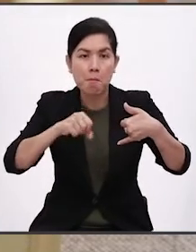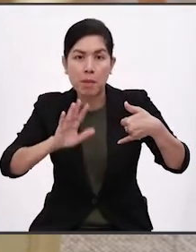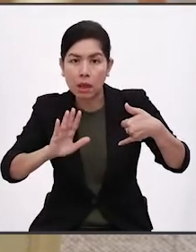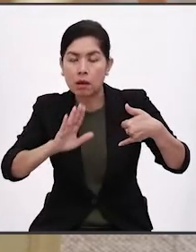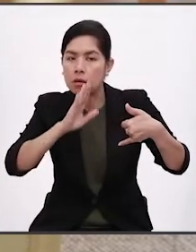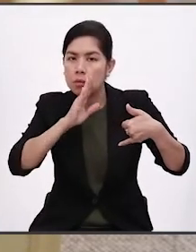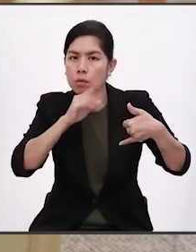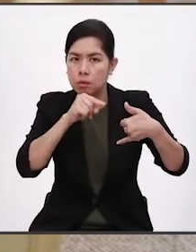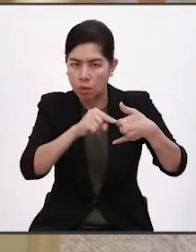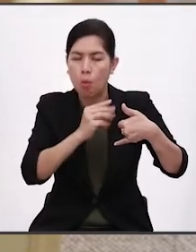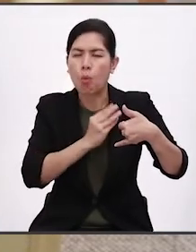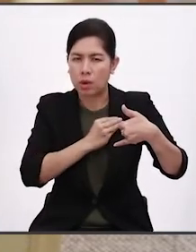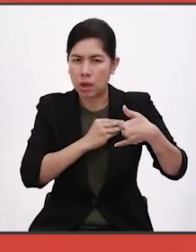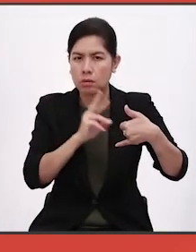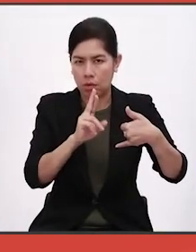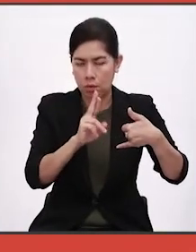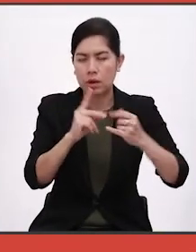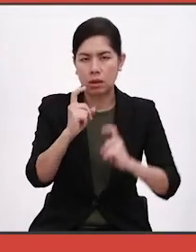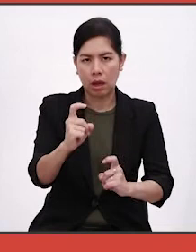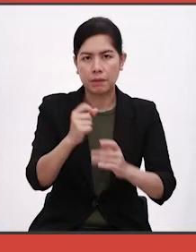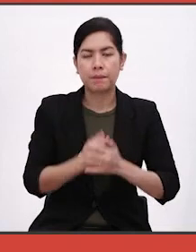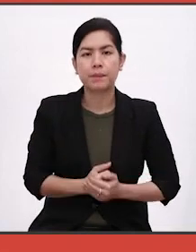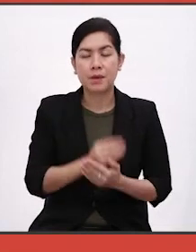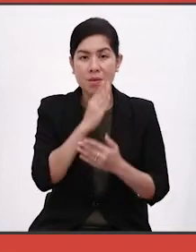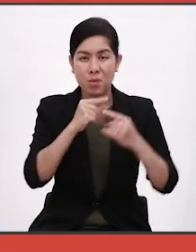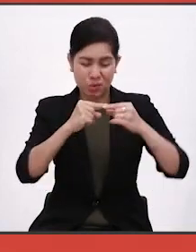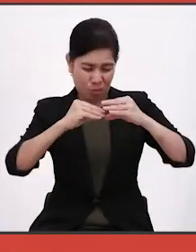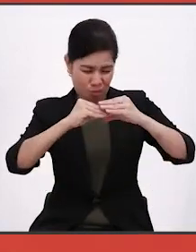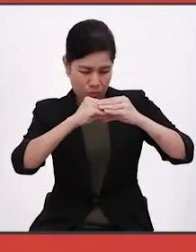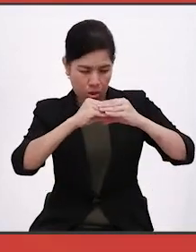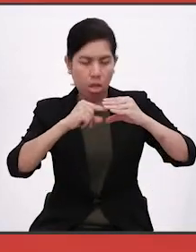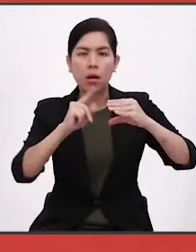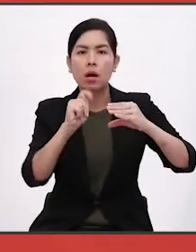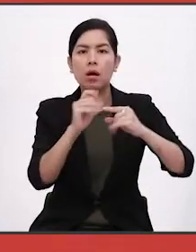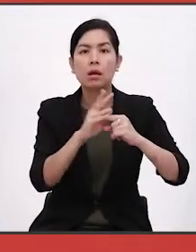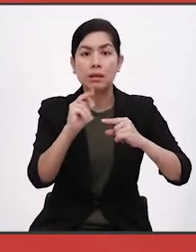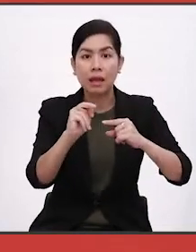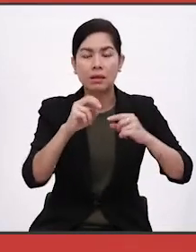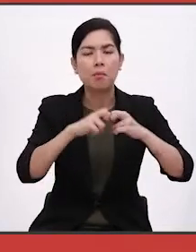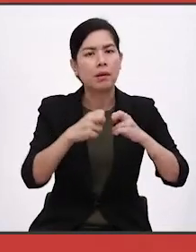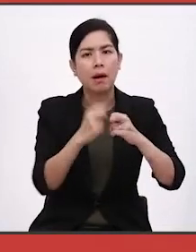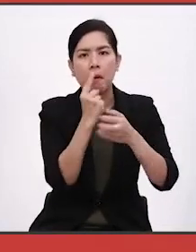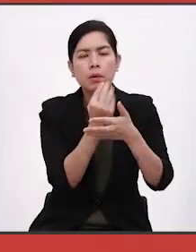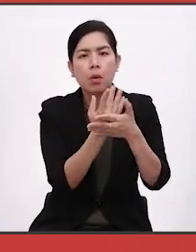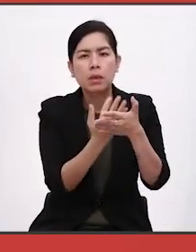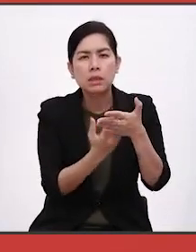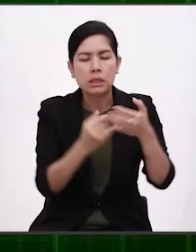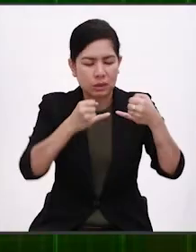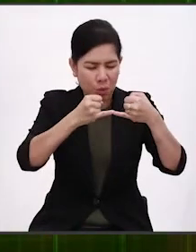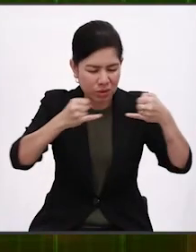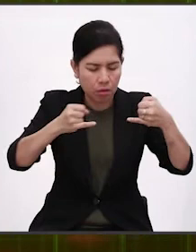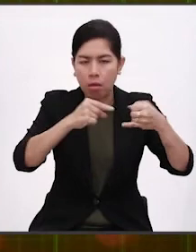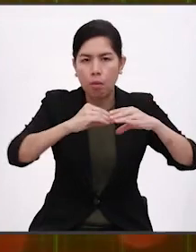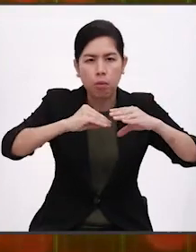จแล้วอันตรายนะครับเพราะว่าเมื่อพอตันแล้วเนี่ยแล้วเกิดภาวะหัวใจขาดเลือดรุนแรง